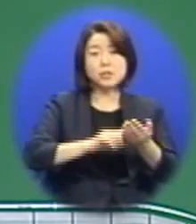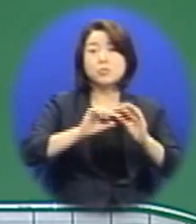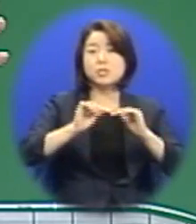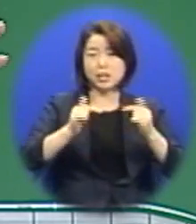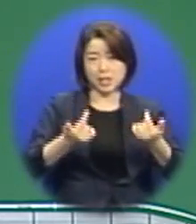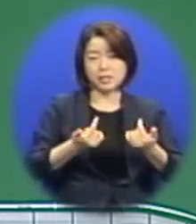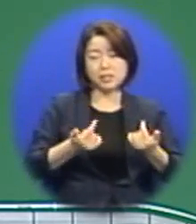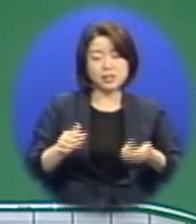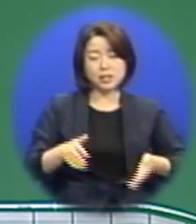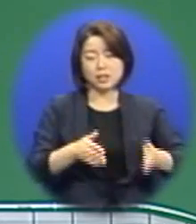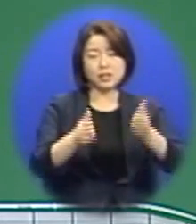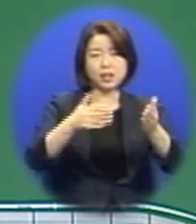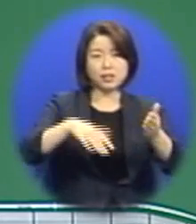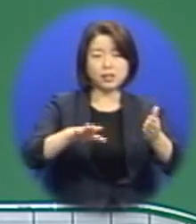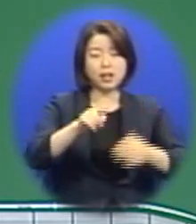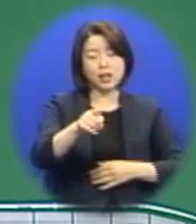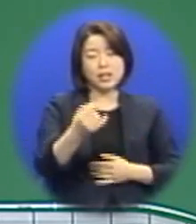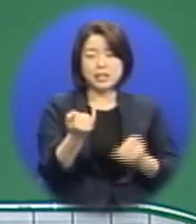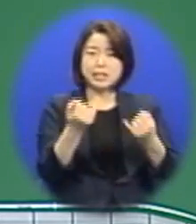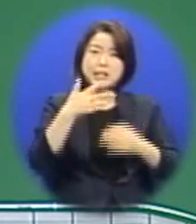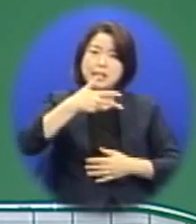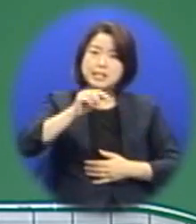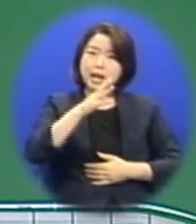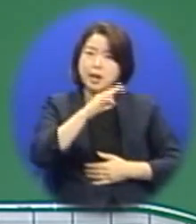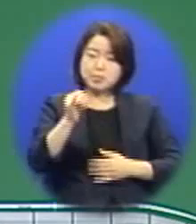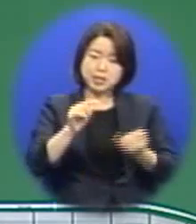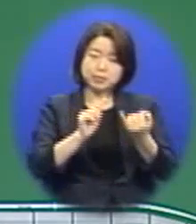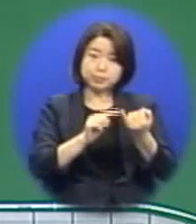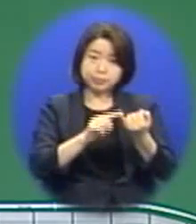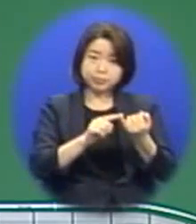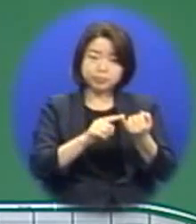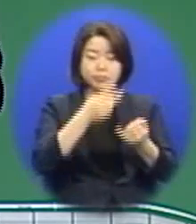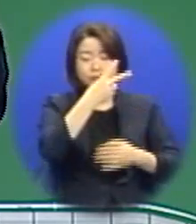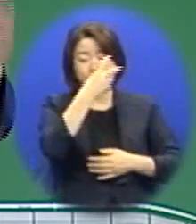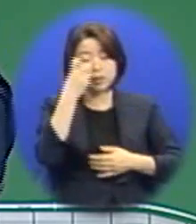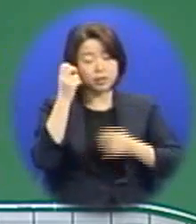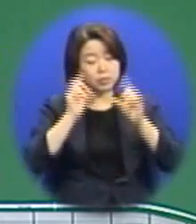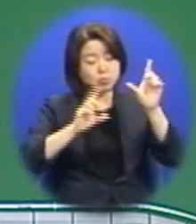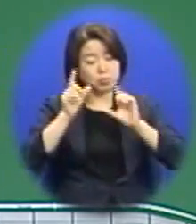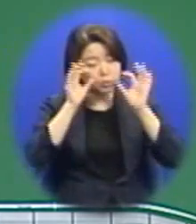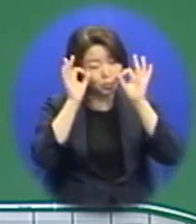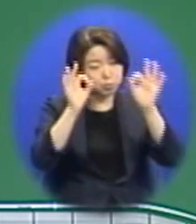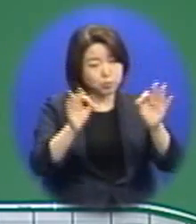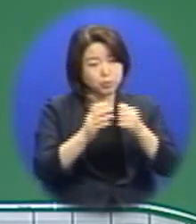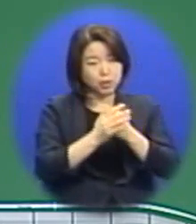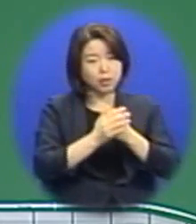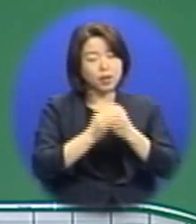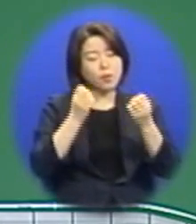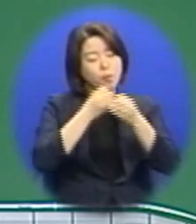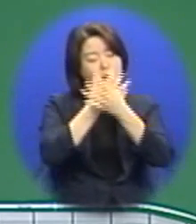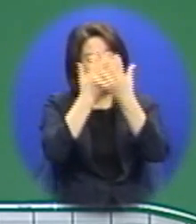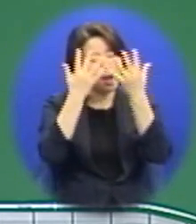자비 양이 잠을 자는 모습을 크리스티나가 보는데 너무나 환하게 웃는 겁니다.